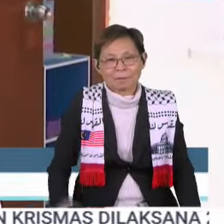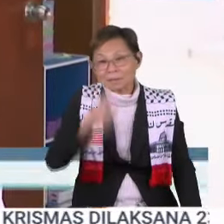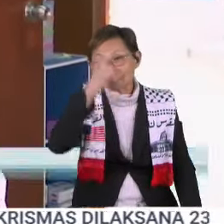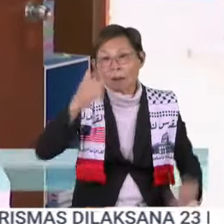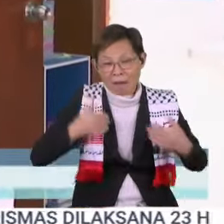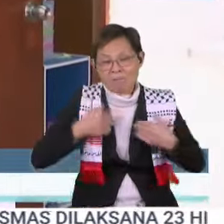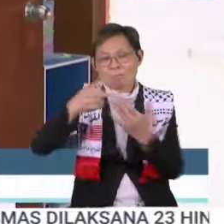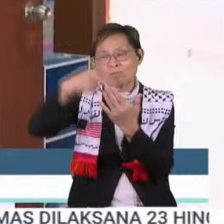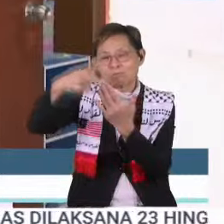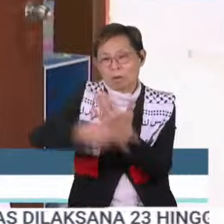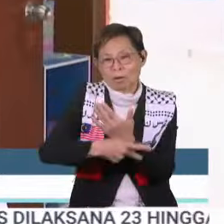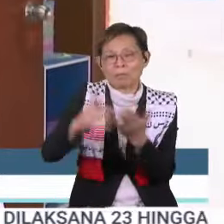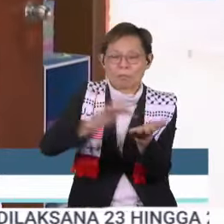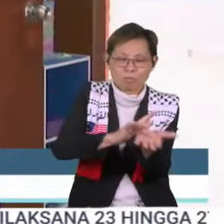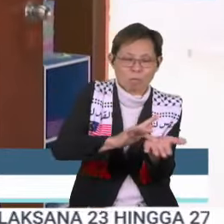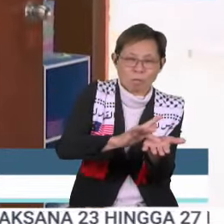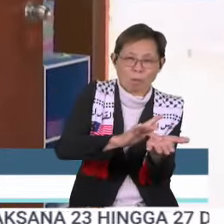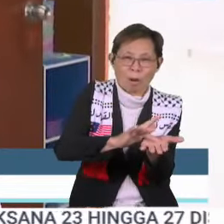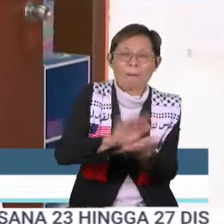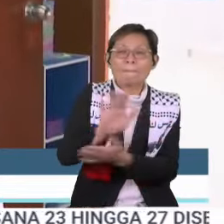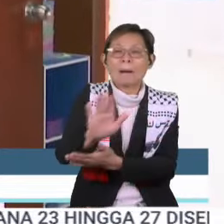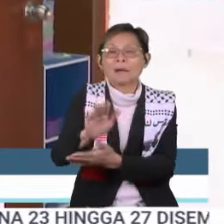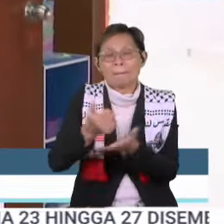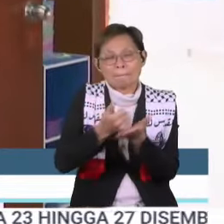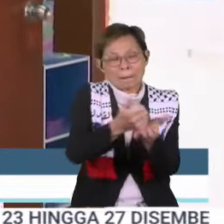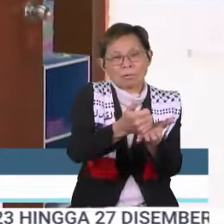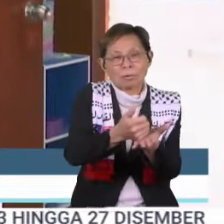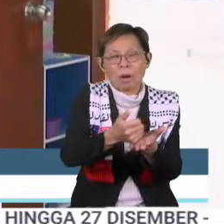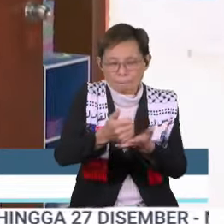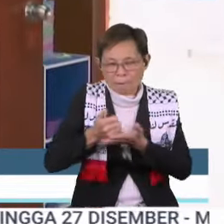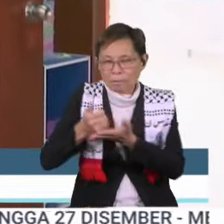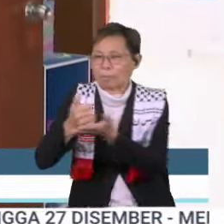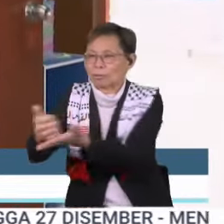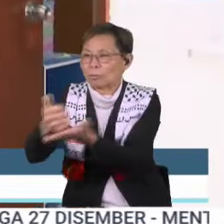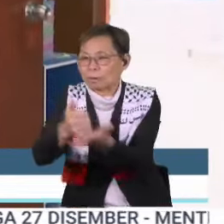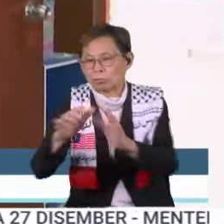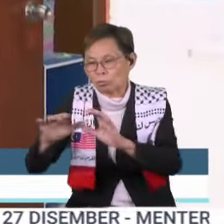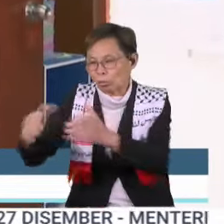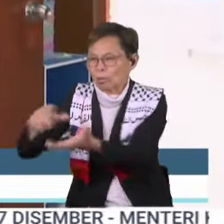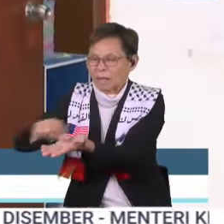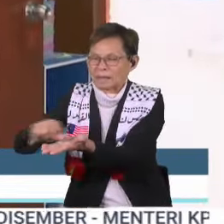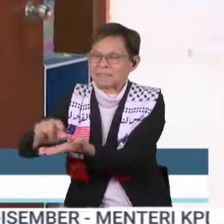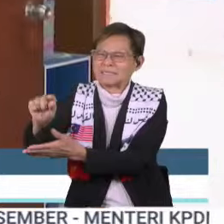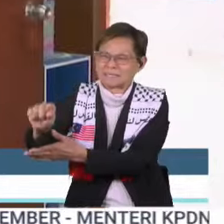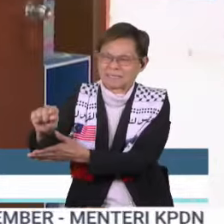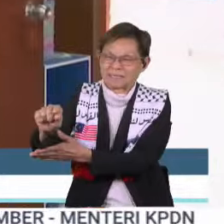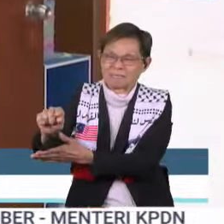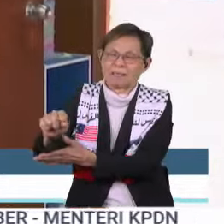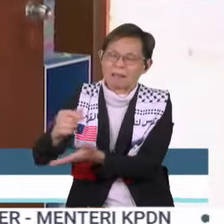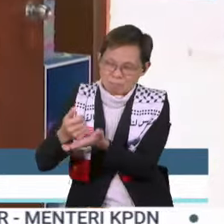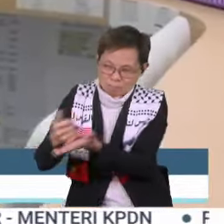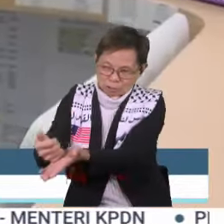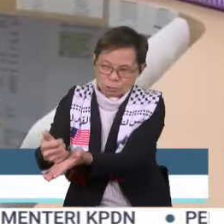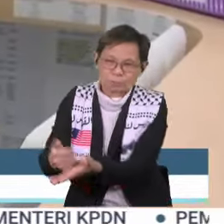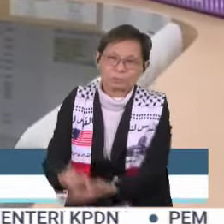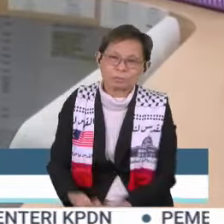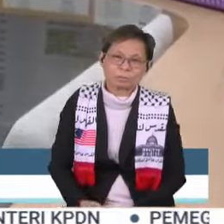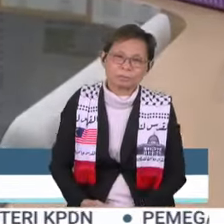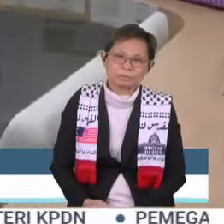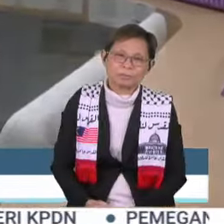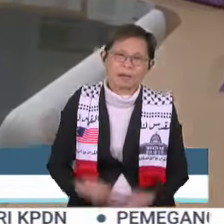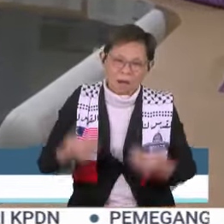mengadakan program perubatan madani membantu kami golongan yang berpendapatan rendah